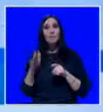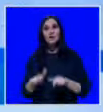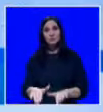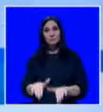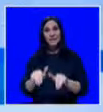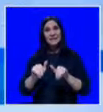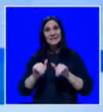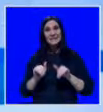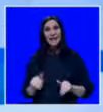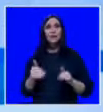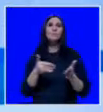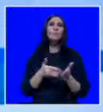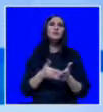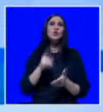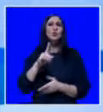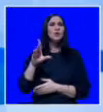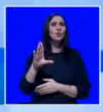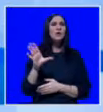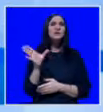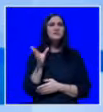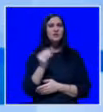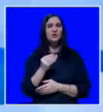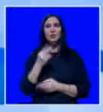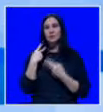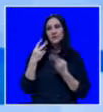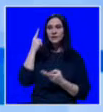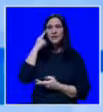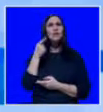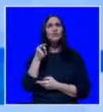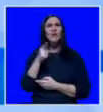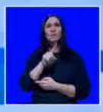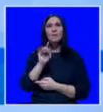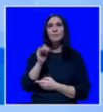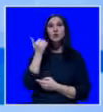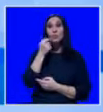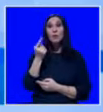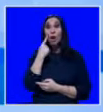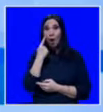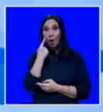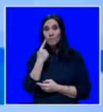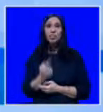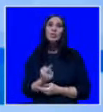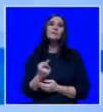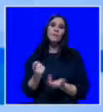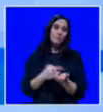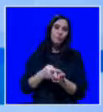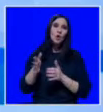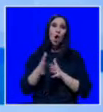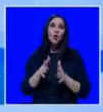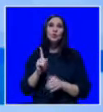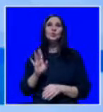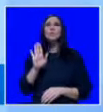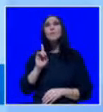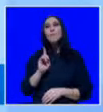поради причини, които знаят всички наши зрители, но това не беше ли един добър опит да преброите хората, които могат да застанат зад